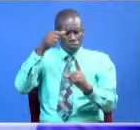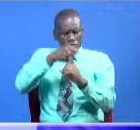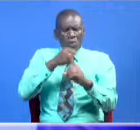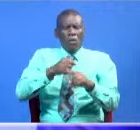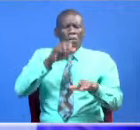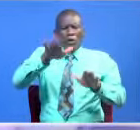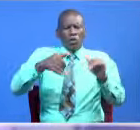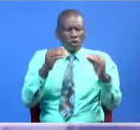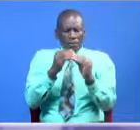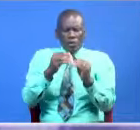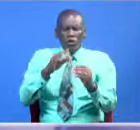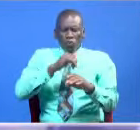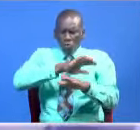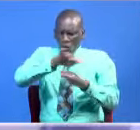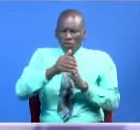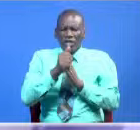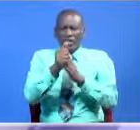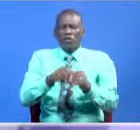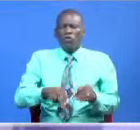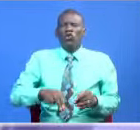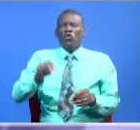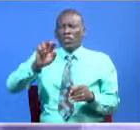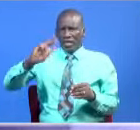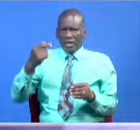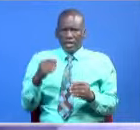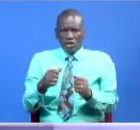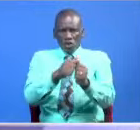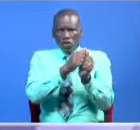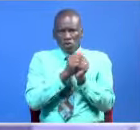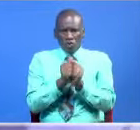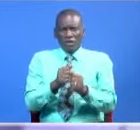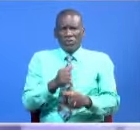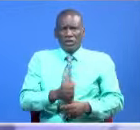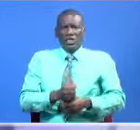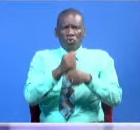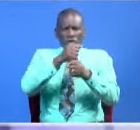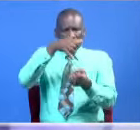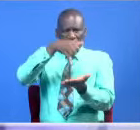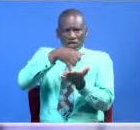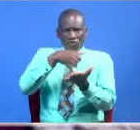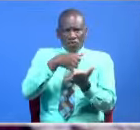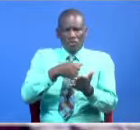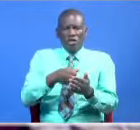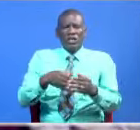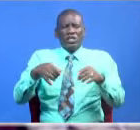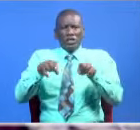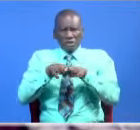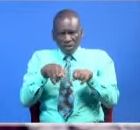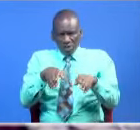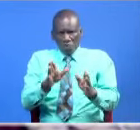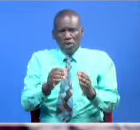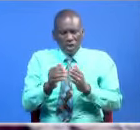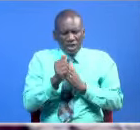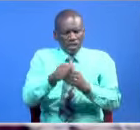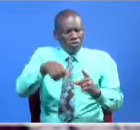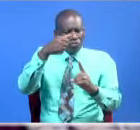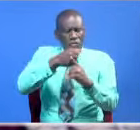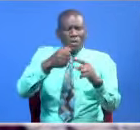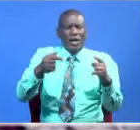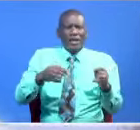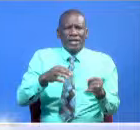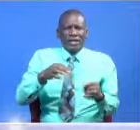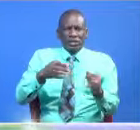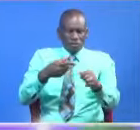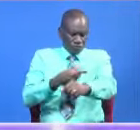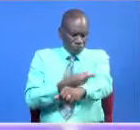mkutano kati ya viongozi kutoka kaskazini mwa Kenya pamoja na washikadau husika sawia na anavyoongoza vita dhidi ya madawa